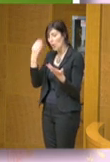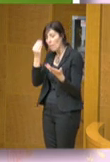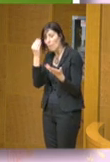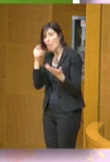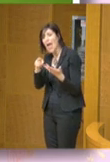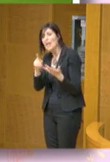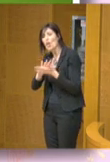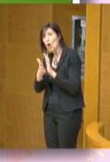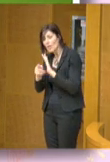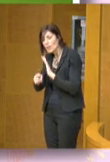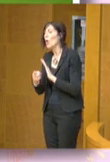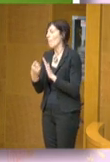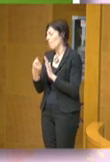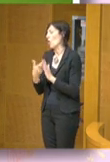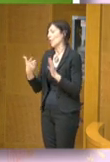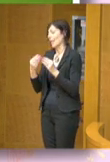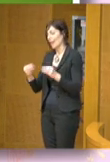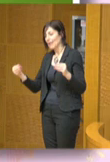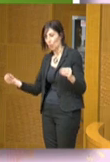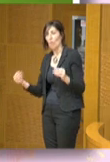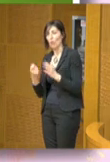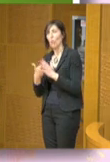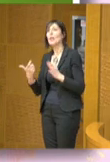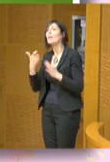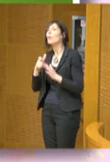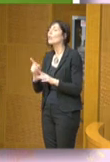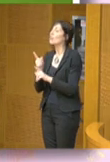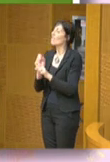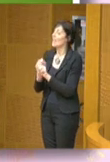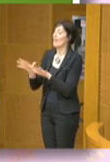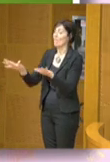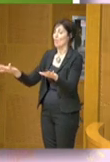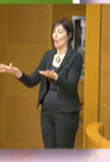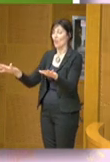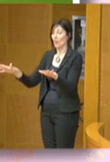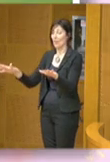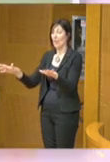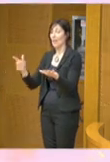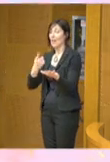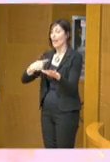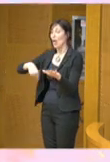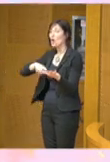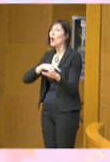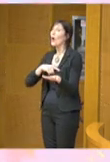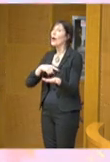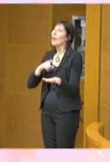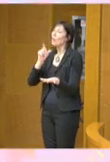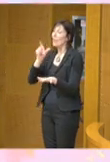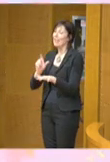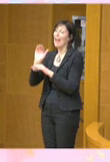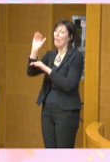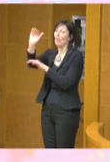che sia molto importante soprattutto diffonderla perché tra noi ragazzi, perché noi siamo il futuro.